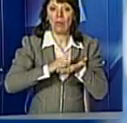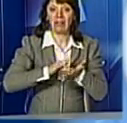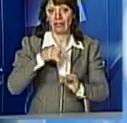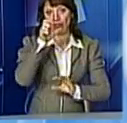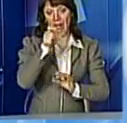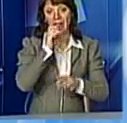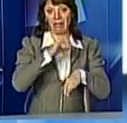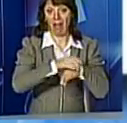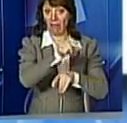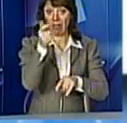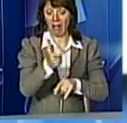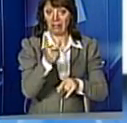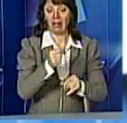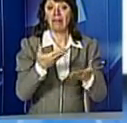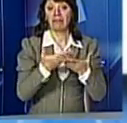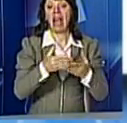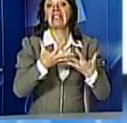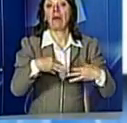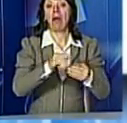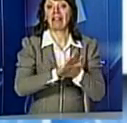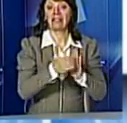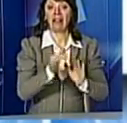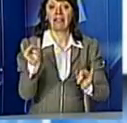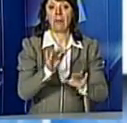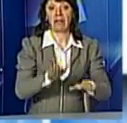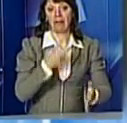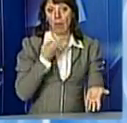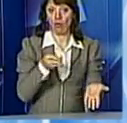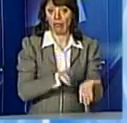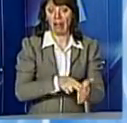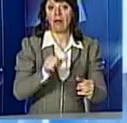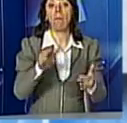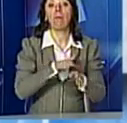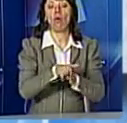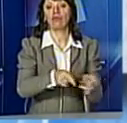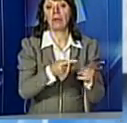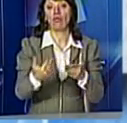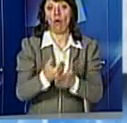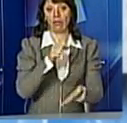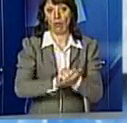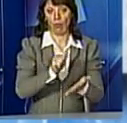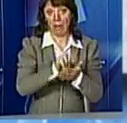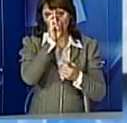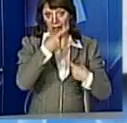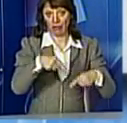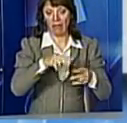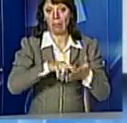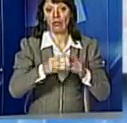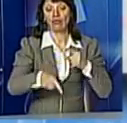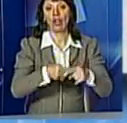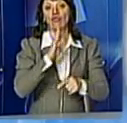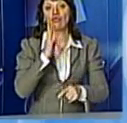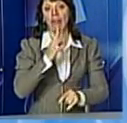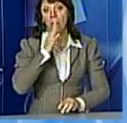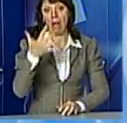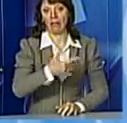власника такі наприклад як сімейний стан і місце проживання повністю перейти на нові документи в державі планують за 4ри-5